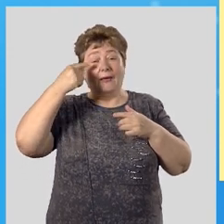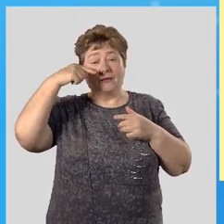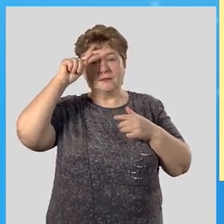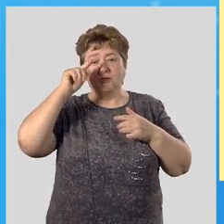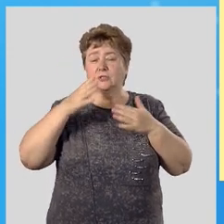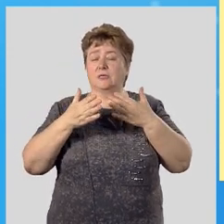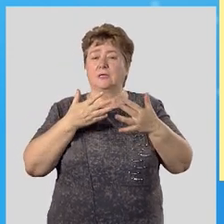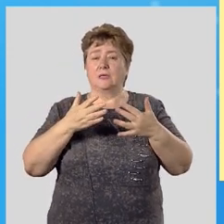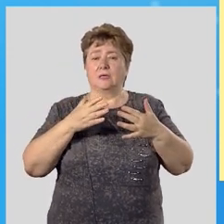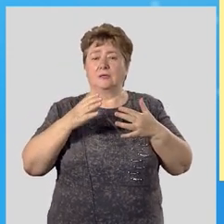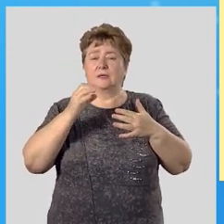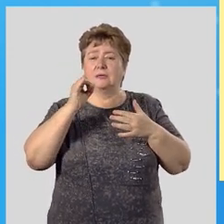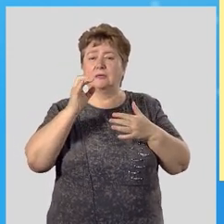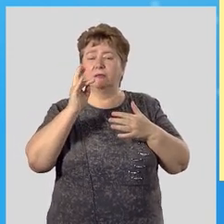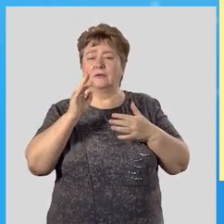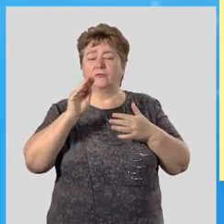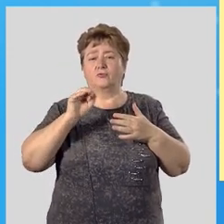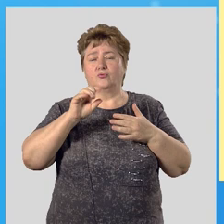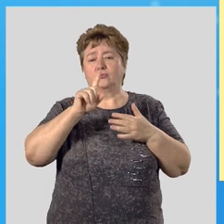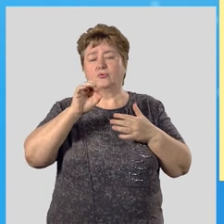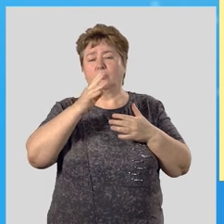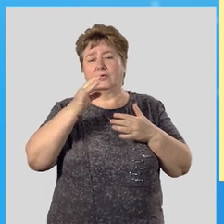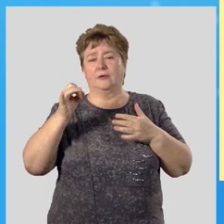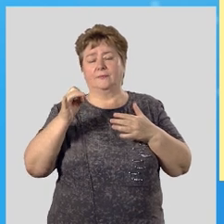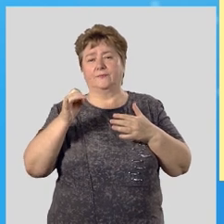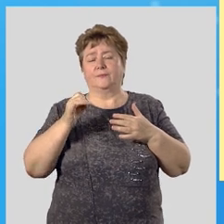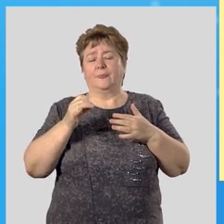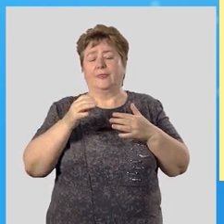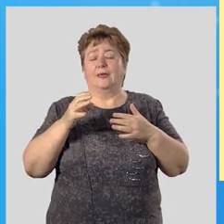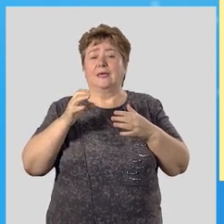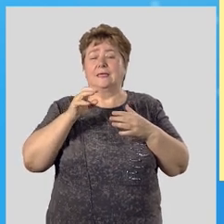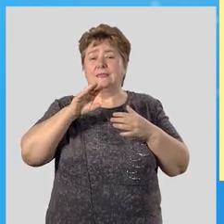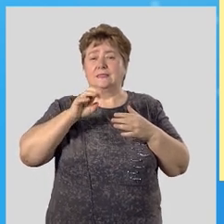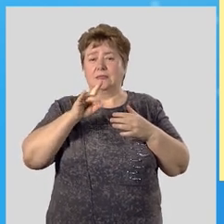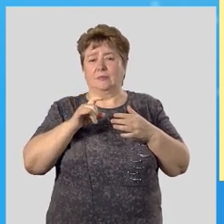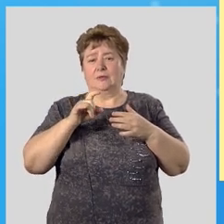ресничные или инфузории. Из типа